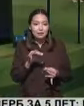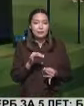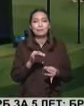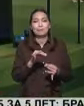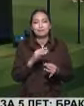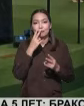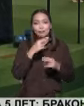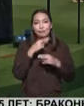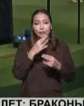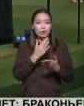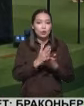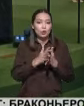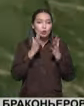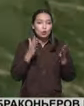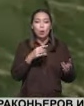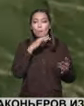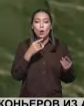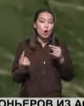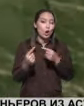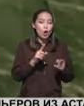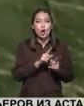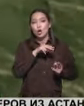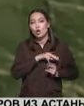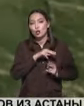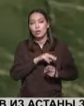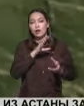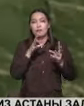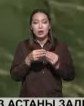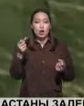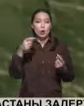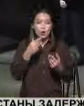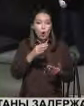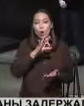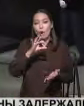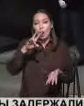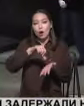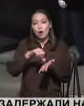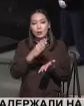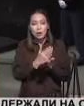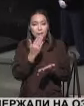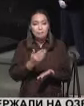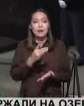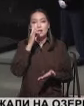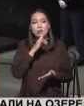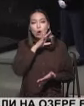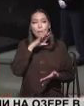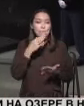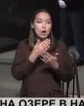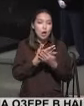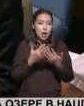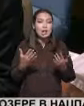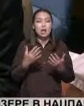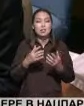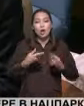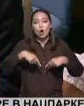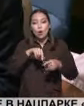демонстрирует приверженность широкому многостороннему сотрудничеству в строгом соответствии с уставом ООН. А и членство Казахстана во многих международных организациях